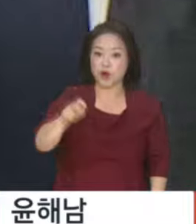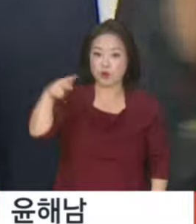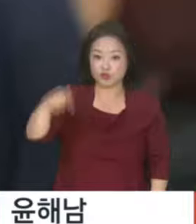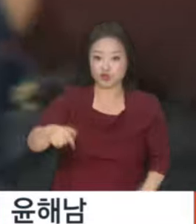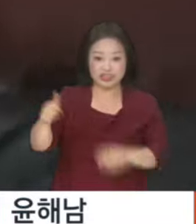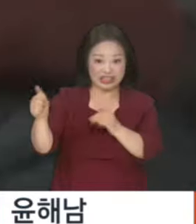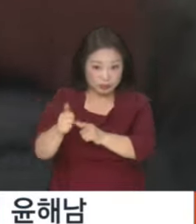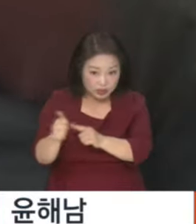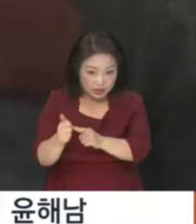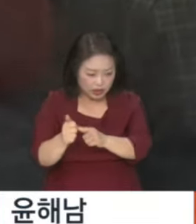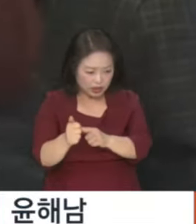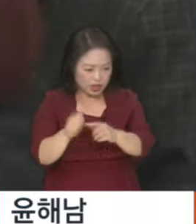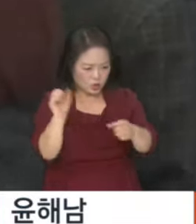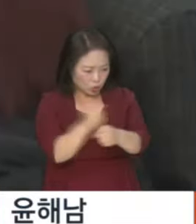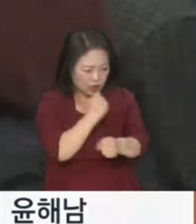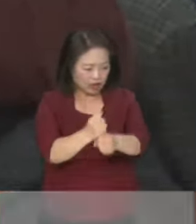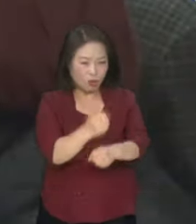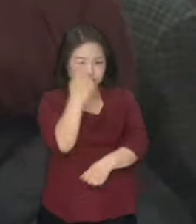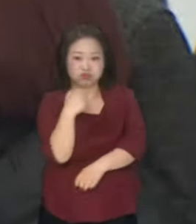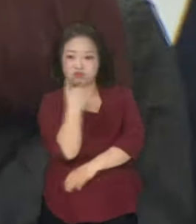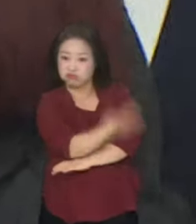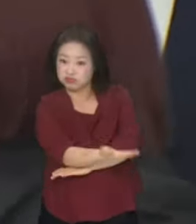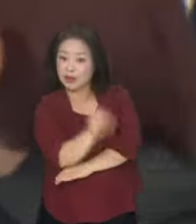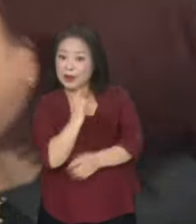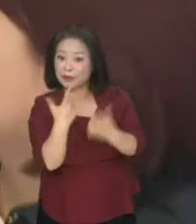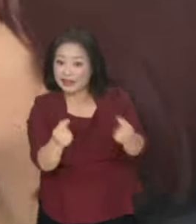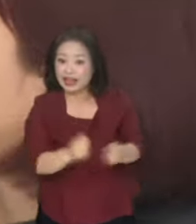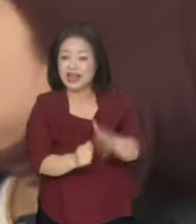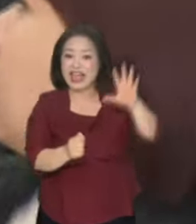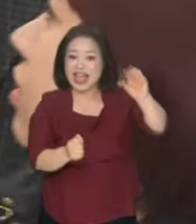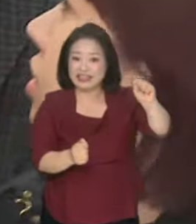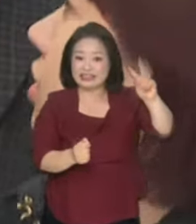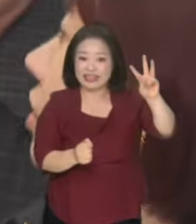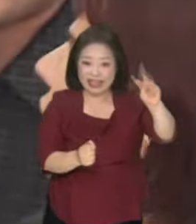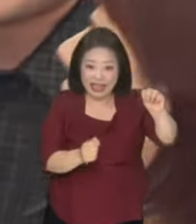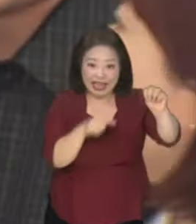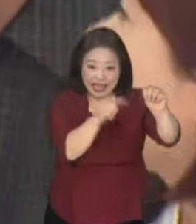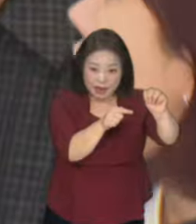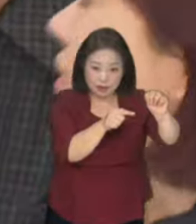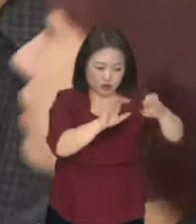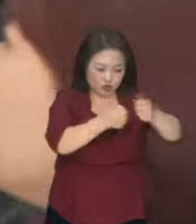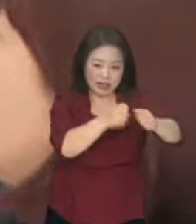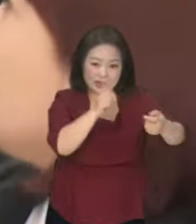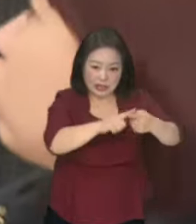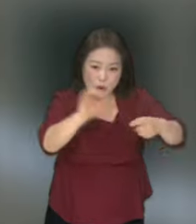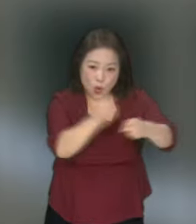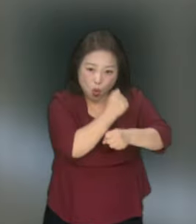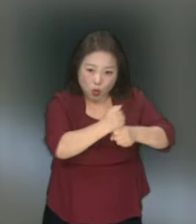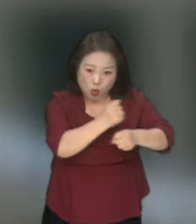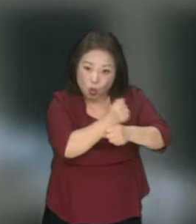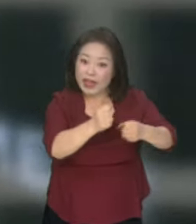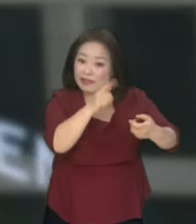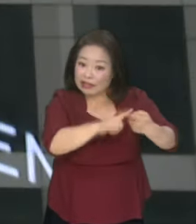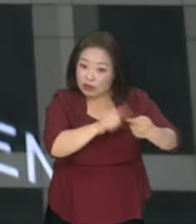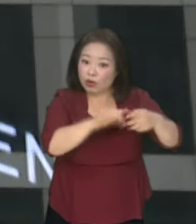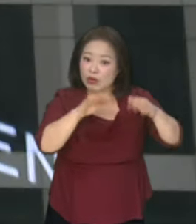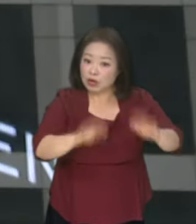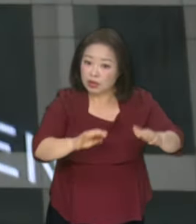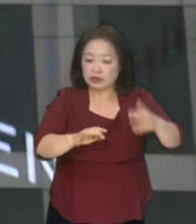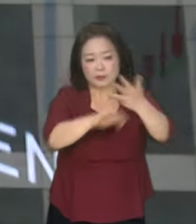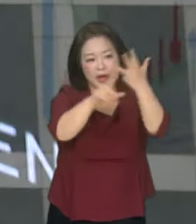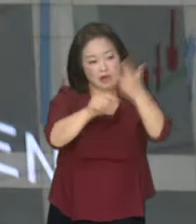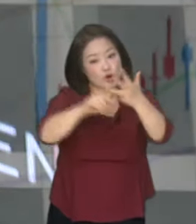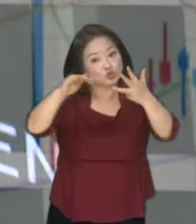사실상 승인한 거라고 보고 있습니다. SM엔터 시세 조종 공모 혐의 입증에 속도를 내고 있는 검찰은 다음 달